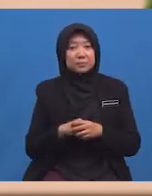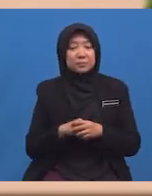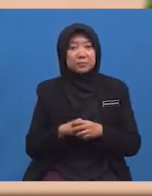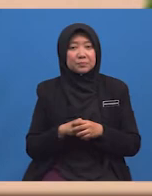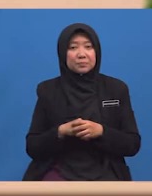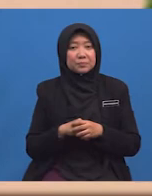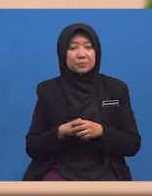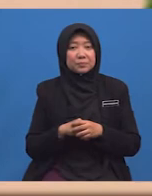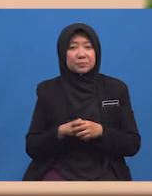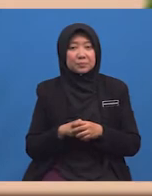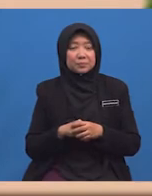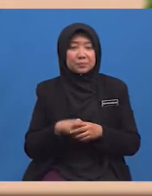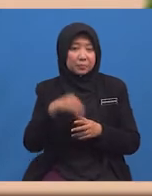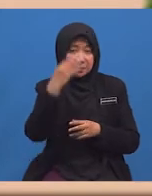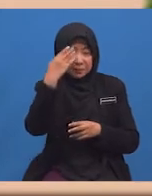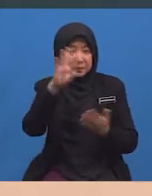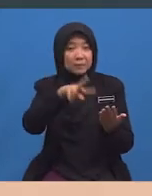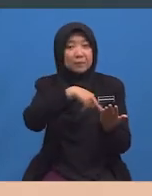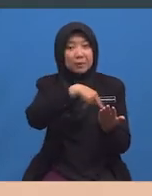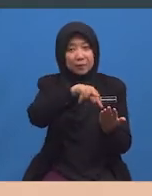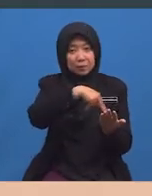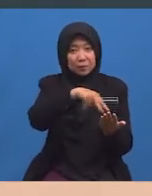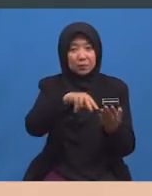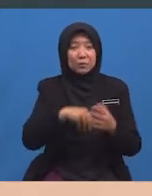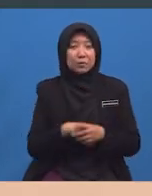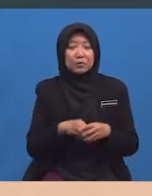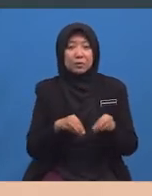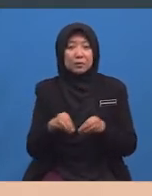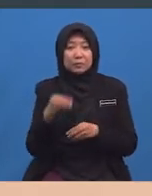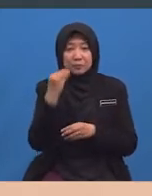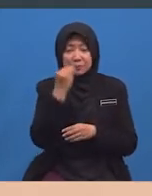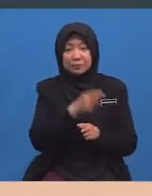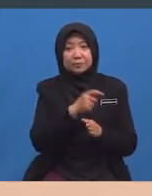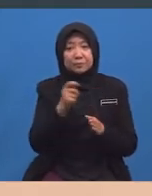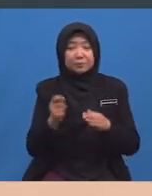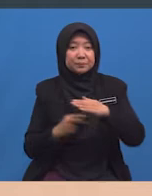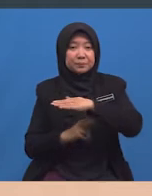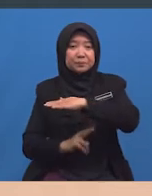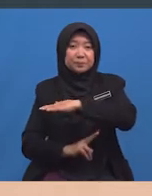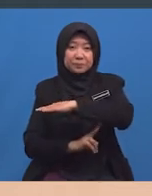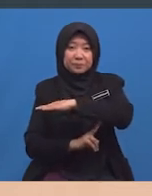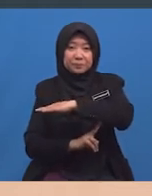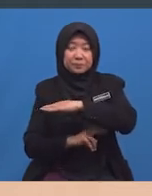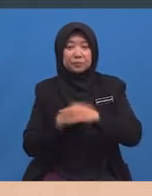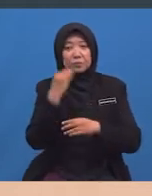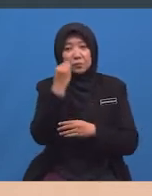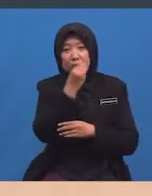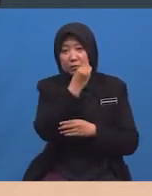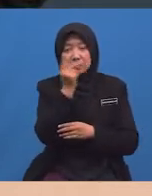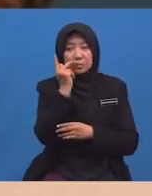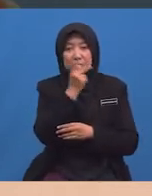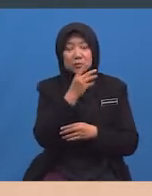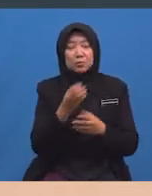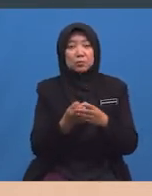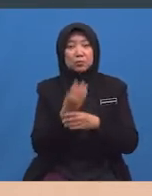terimalah serangkap pantun. Tanam bunga di tepi titi, bunga kemboja